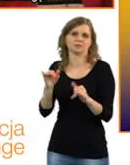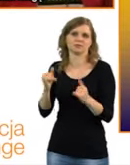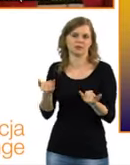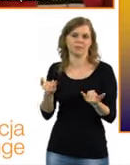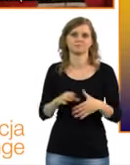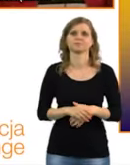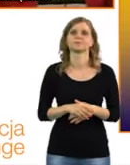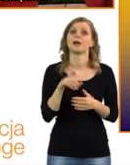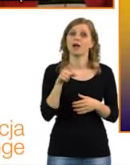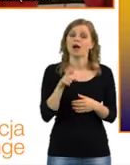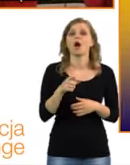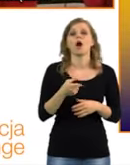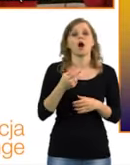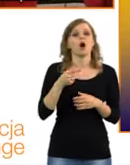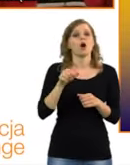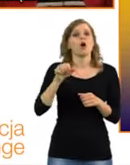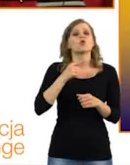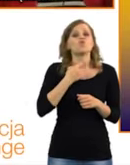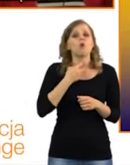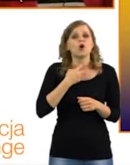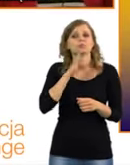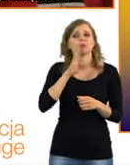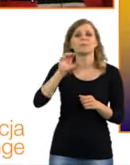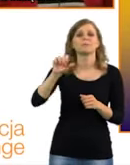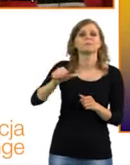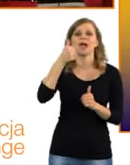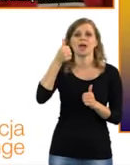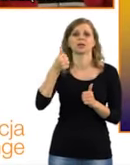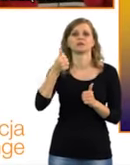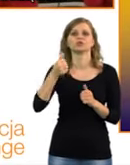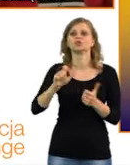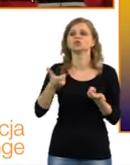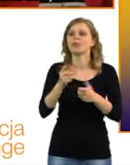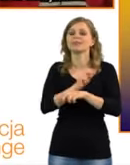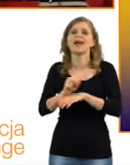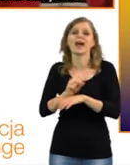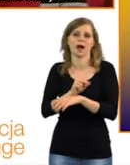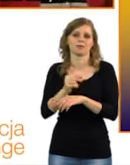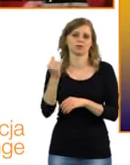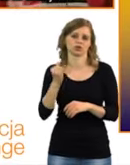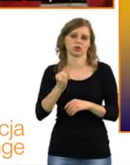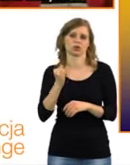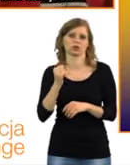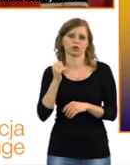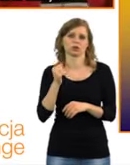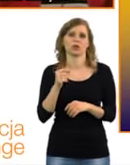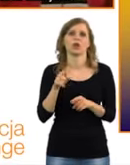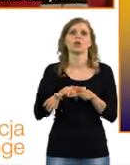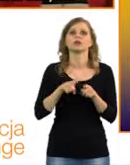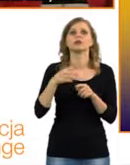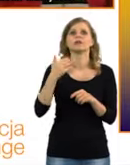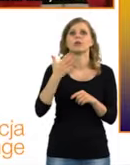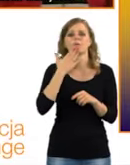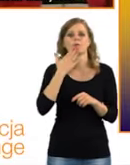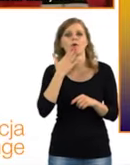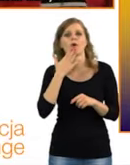mogę. Głos jest takim pierwszym narzędziem w terapii dzieci z wadą słuchu i to podkreślała pani